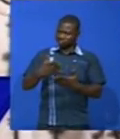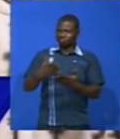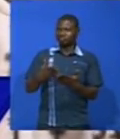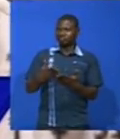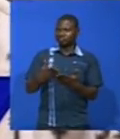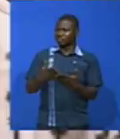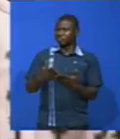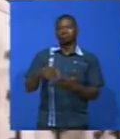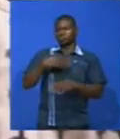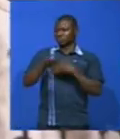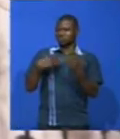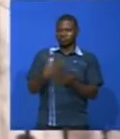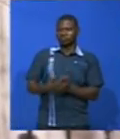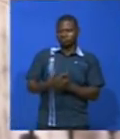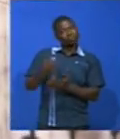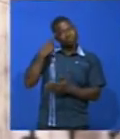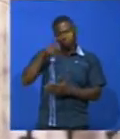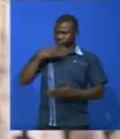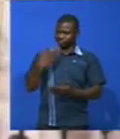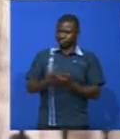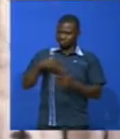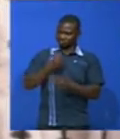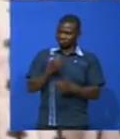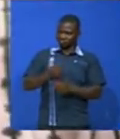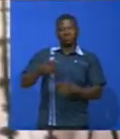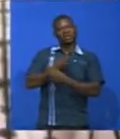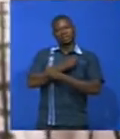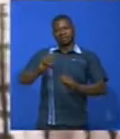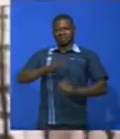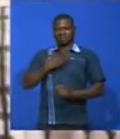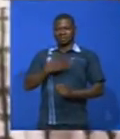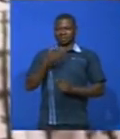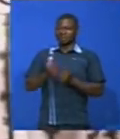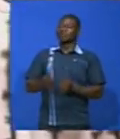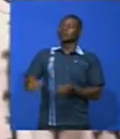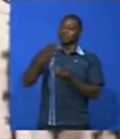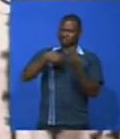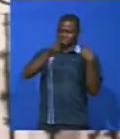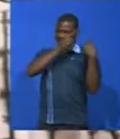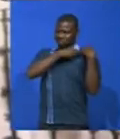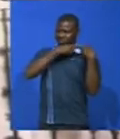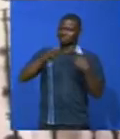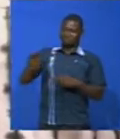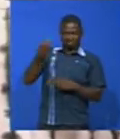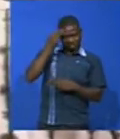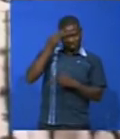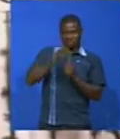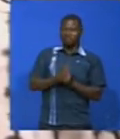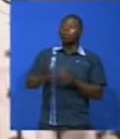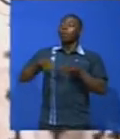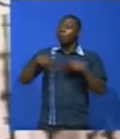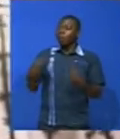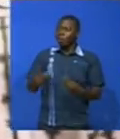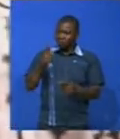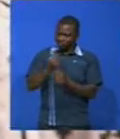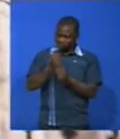d'elle-même. Et je suis très fier donc d'être à la tête donc d'un département où les travailleurs sont